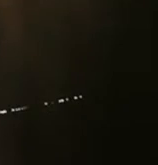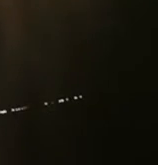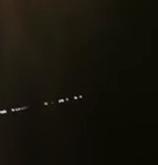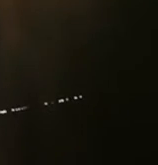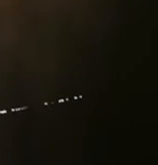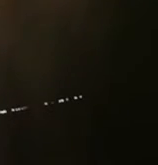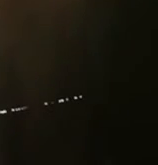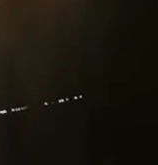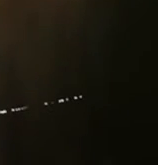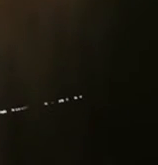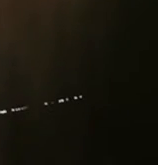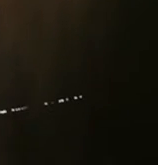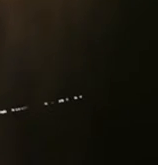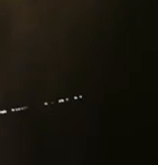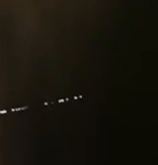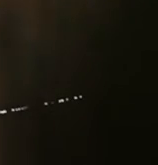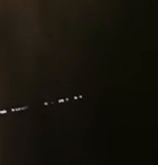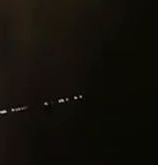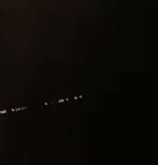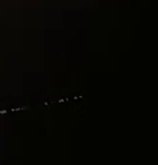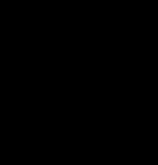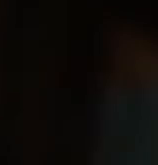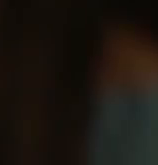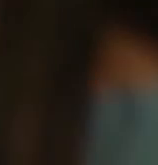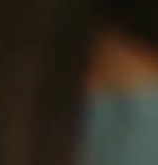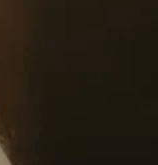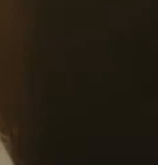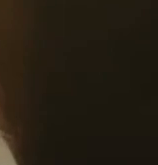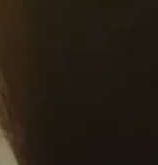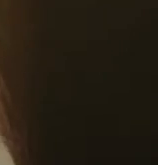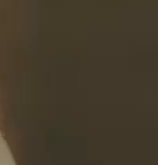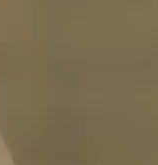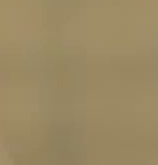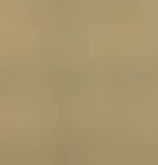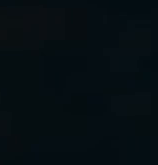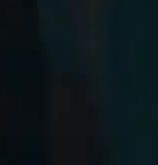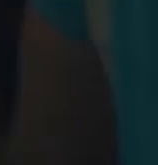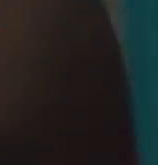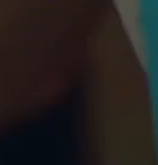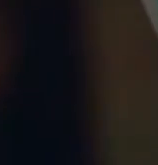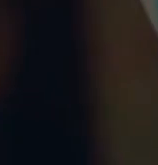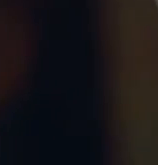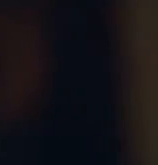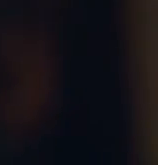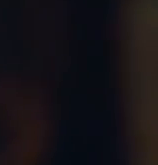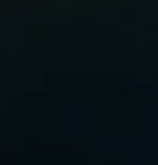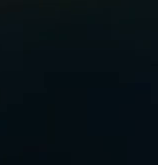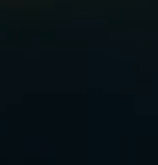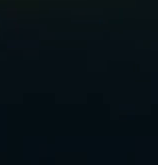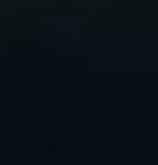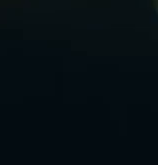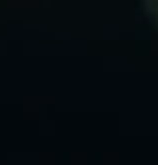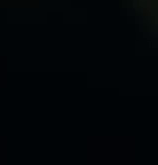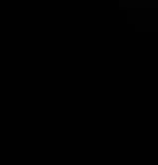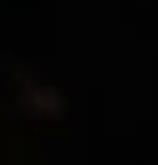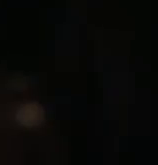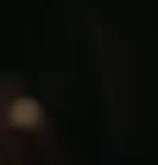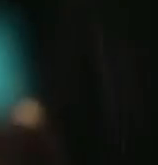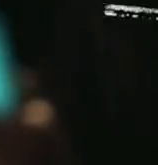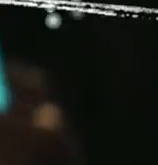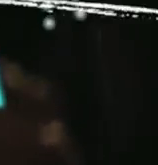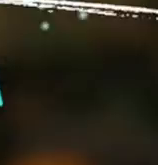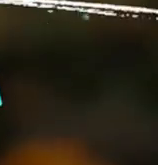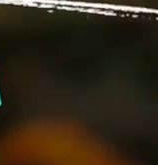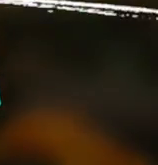maging figure skater katulad po ni Nanay. Baka mas mahalin niya pa ako lalo pag natuloy ko yung pangarap niya. Ang